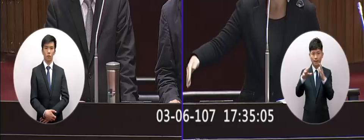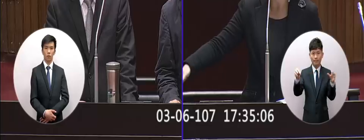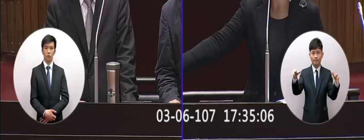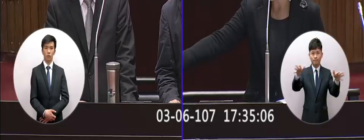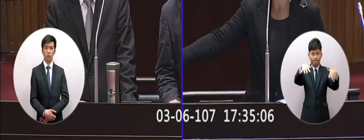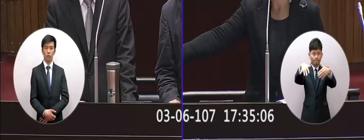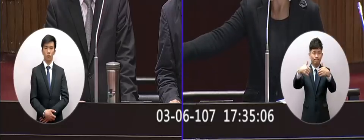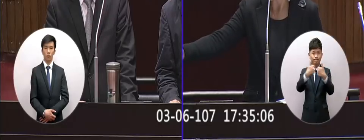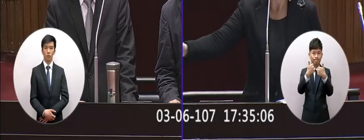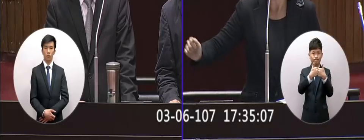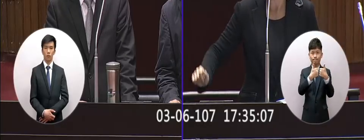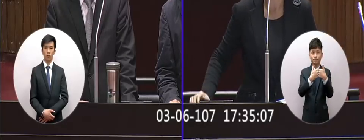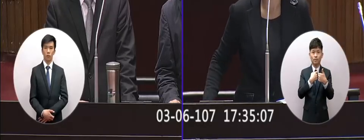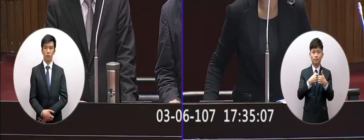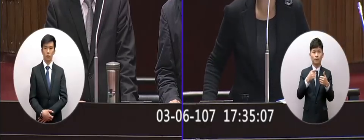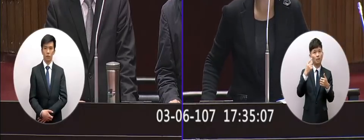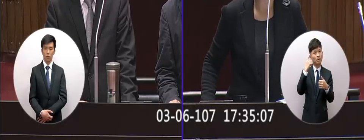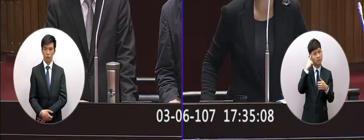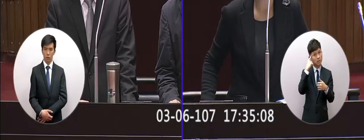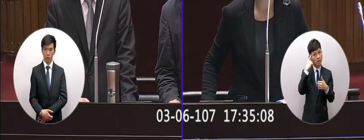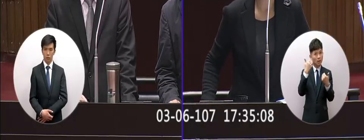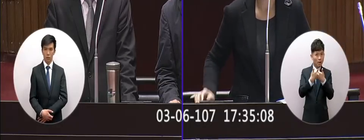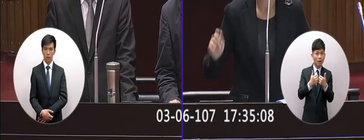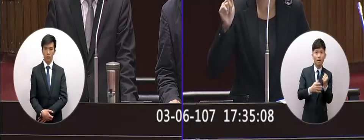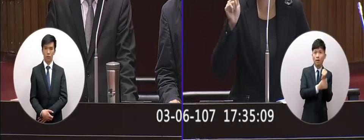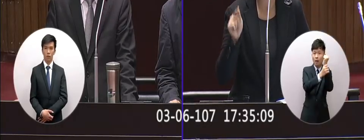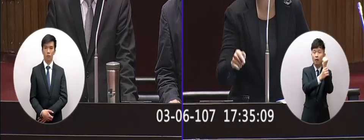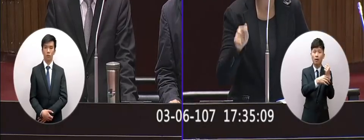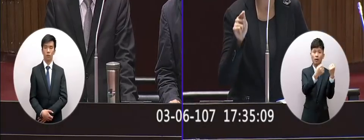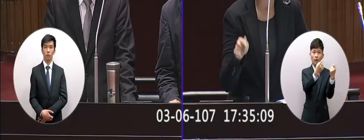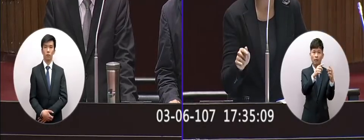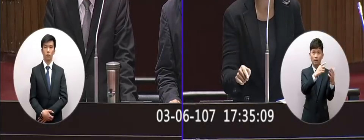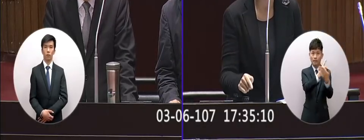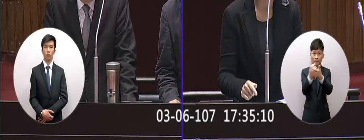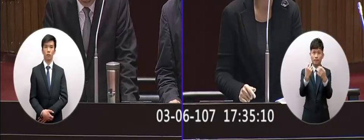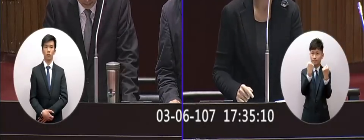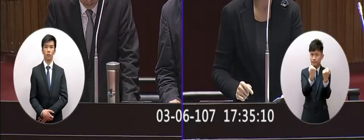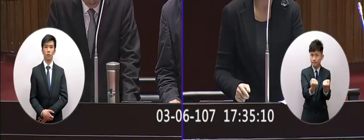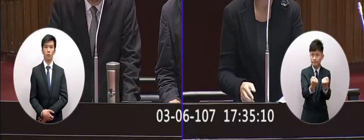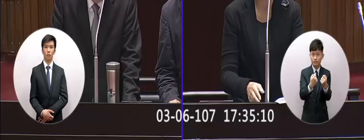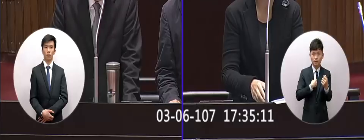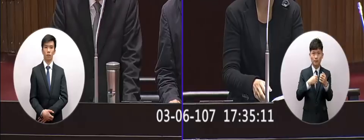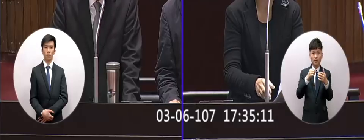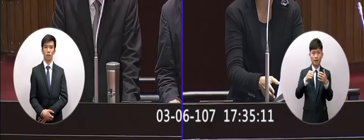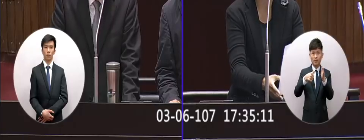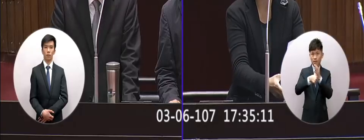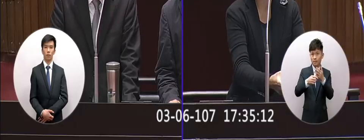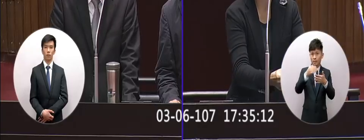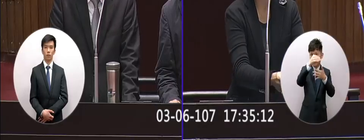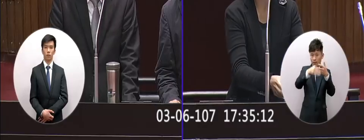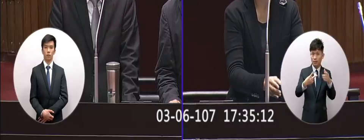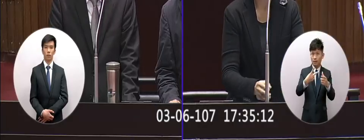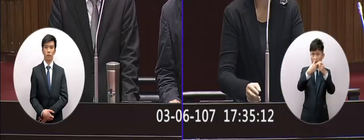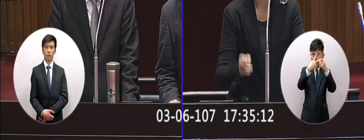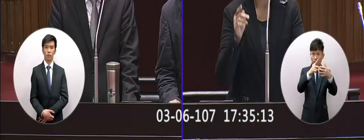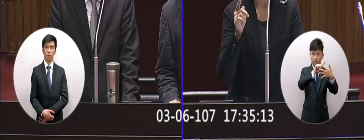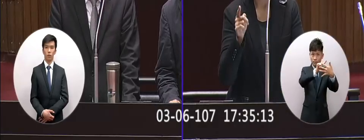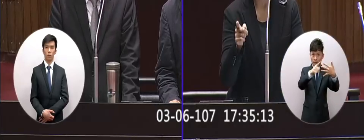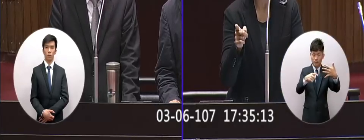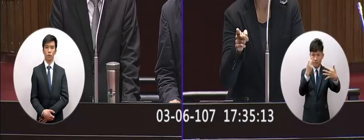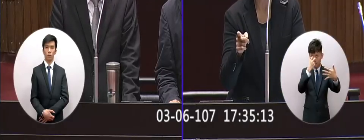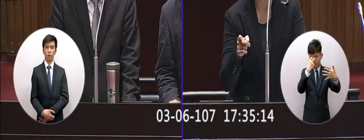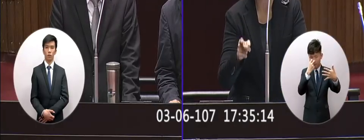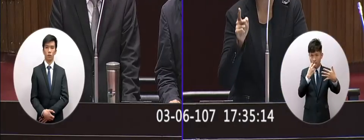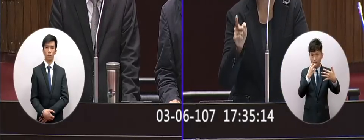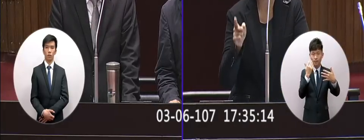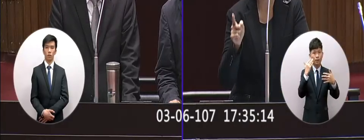部会都在，有意见没意见的部会都在，我们逐条审查姓名条例第二条，